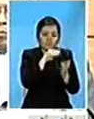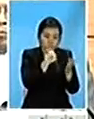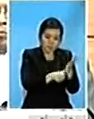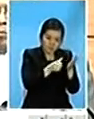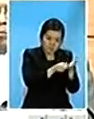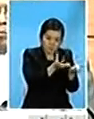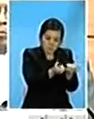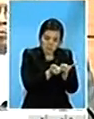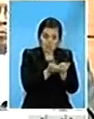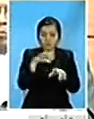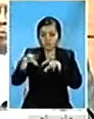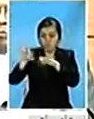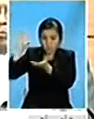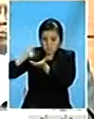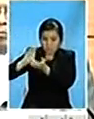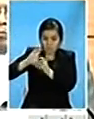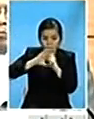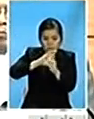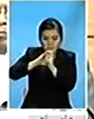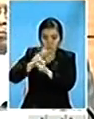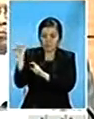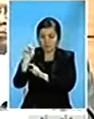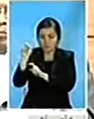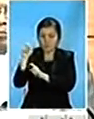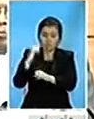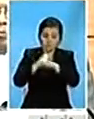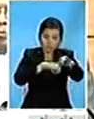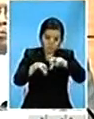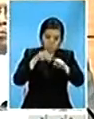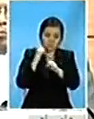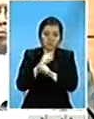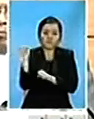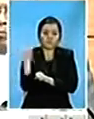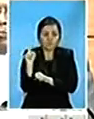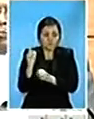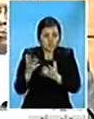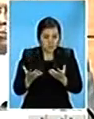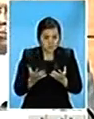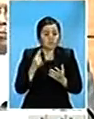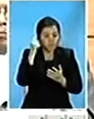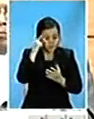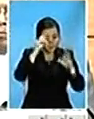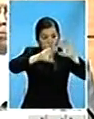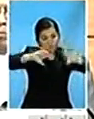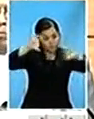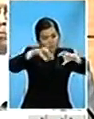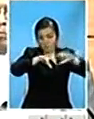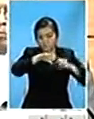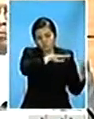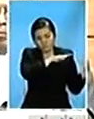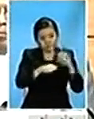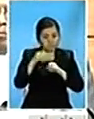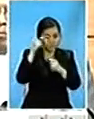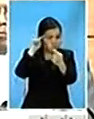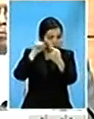ยังไงและเมื่อจัดสรรแล้วเนี่ยจะนำไปใช้อย่างไรนั้นผมถือว่ารัฐบาลล้มเหลวในทุกๆข้อทุก